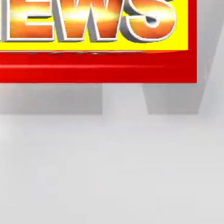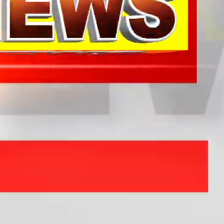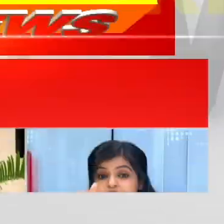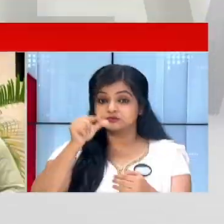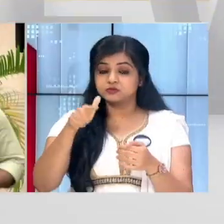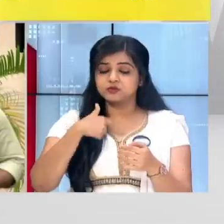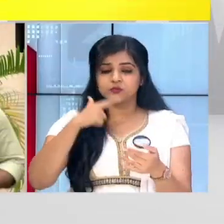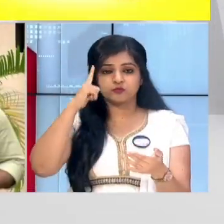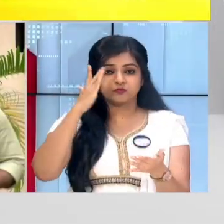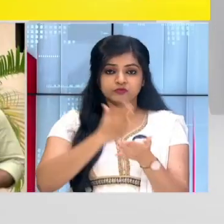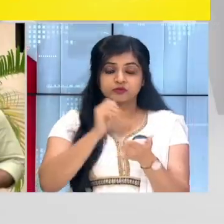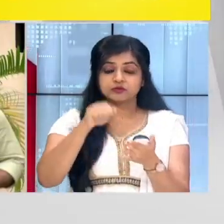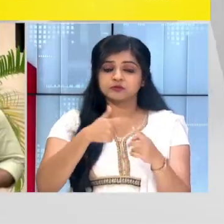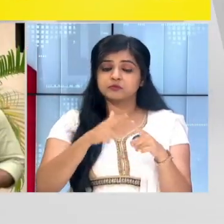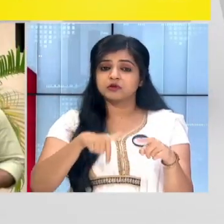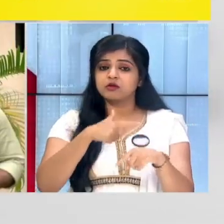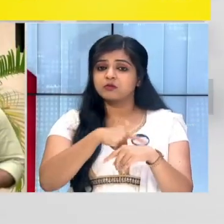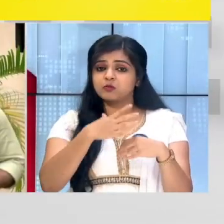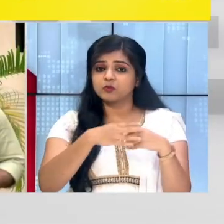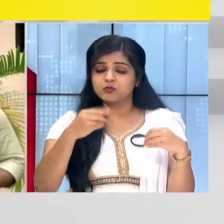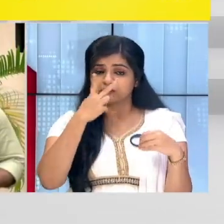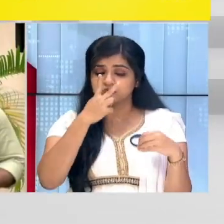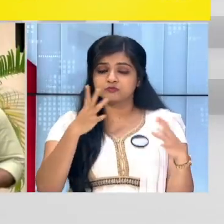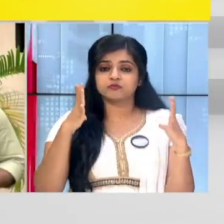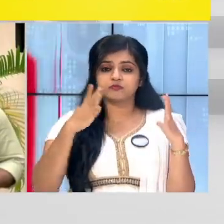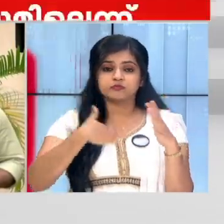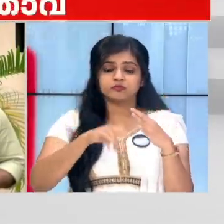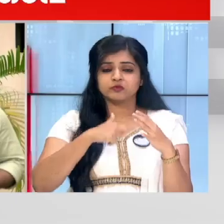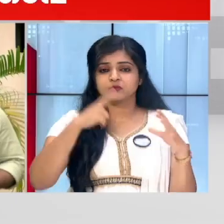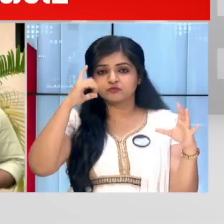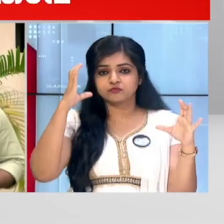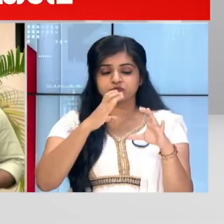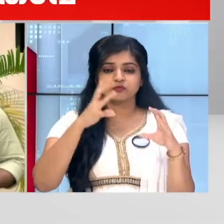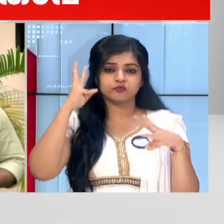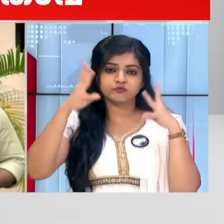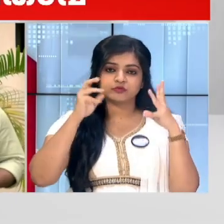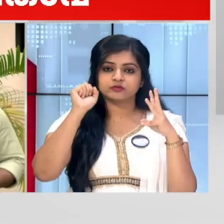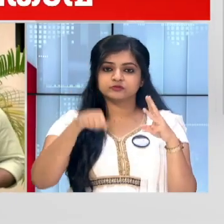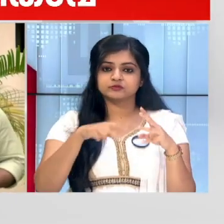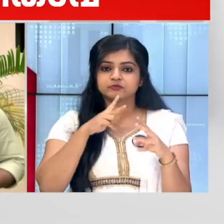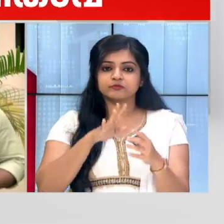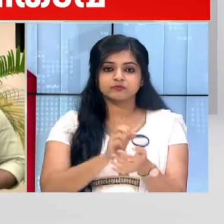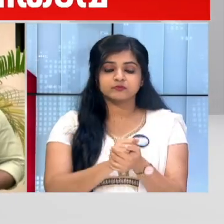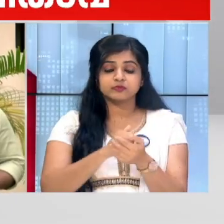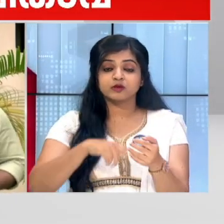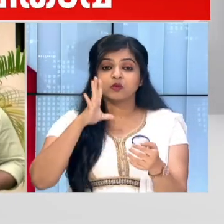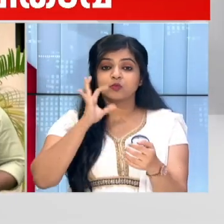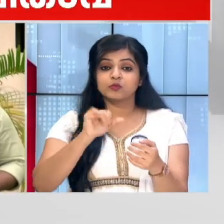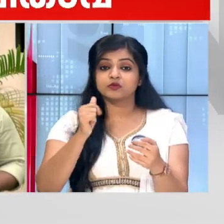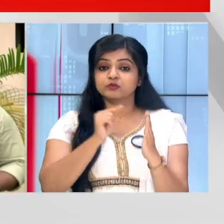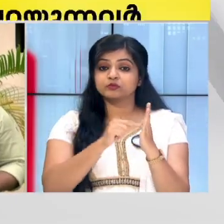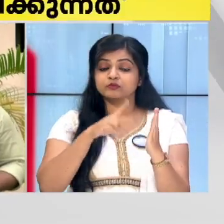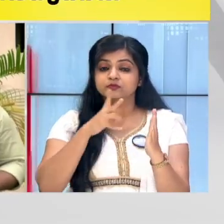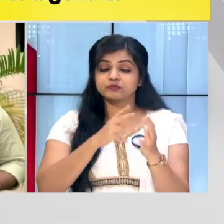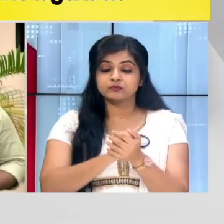തനിക്ക് വിശ്വാസമുണ്ട്. പക്ഷേ ഇത് ഏതറ്റവരെ പോകും എന്നുള്ളതിനെ സംബന്ധിച്ചാണ് തനിക്ക് ആശങ്കയെന്ന് അദ്ദേഹം വ്യക്തമാക്കുന്നുണ്ട്. ഇതിലേറ്റവും പ്രധാനപ്പെട്ട മറ്റൊരു കാര്യം അദ്ദേഹം പറയുന്നത് ഈ